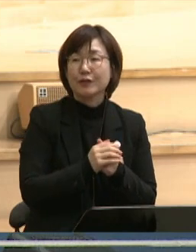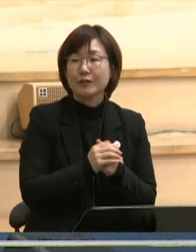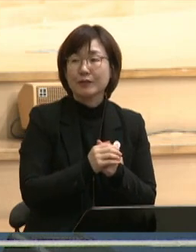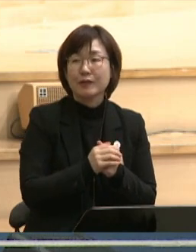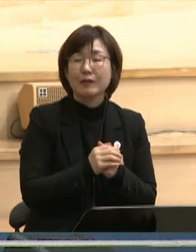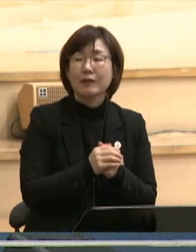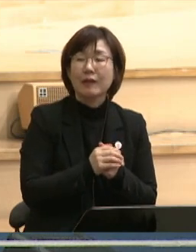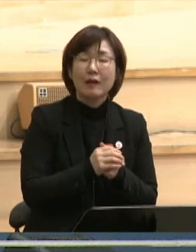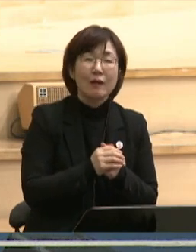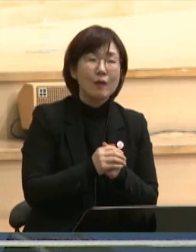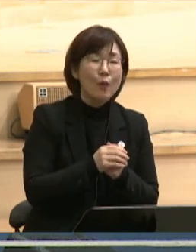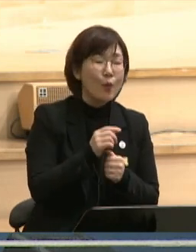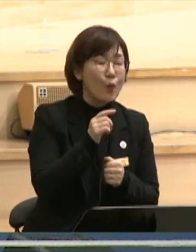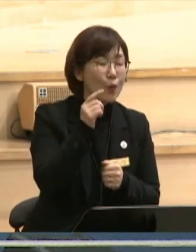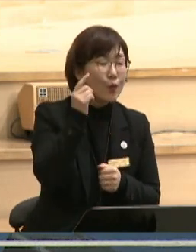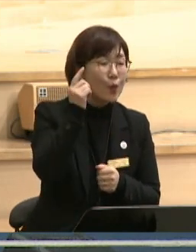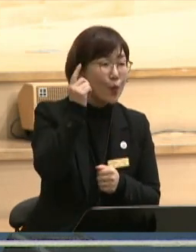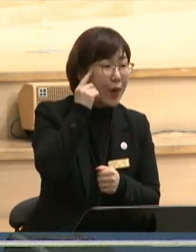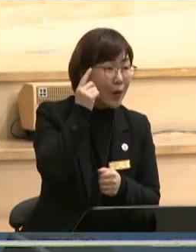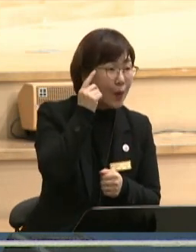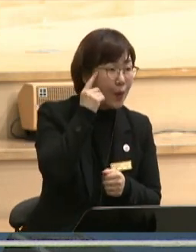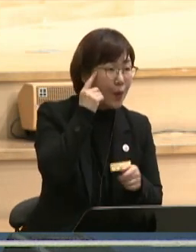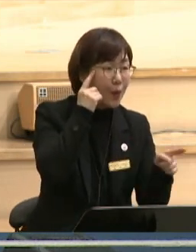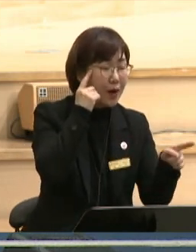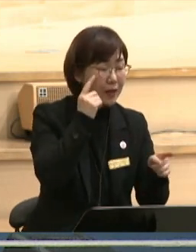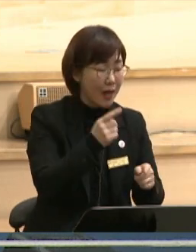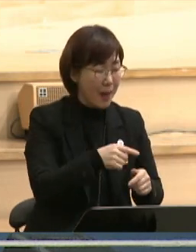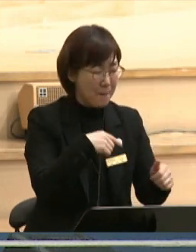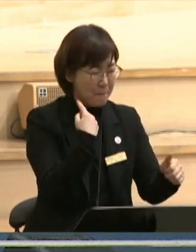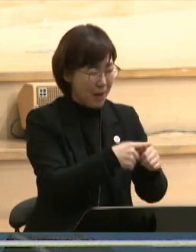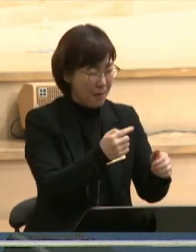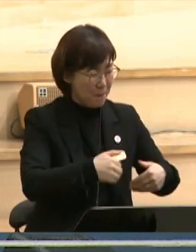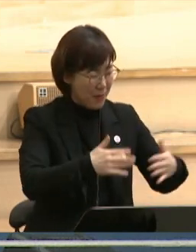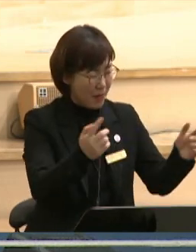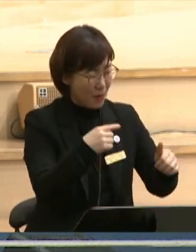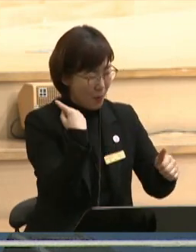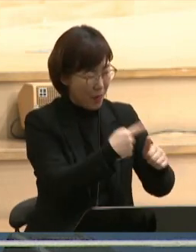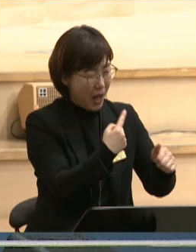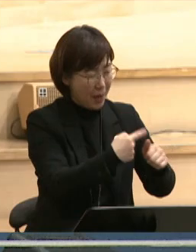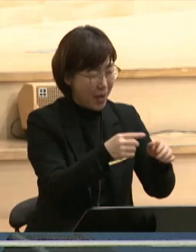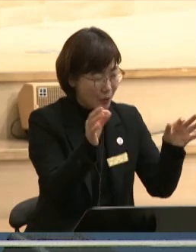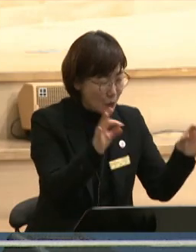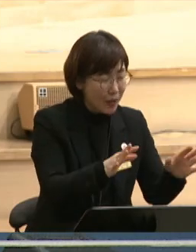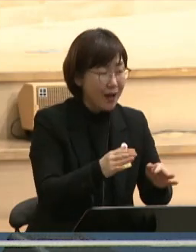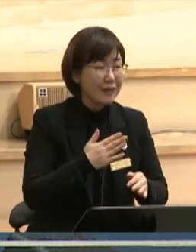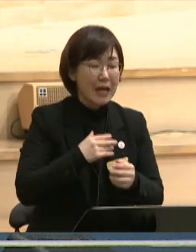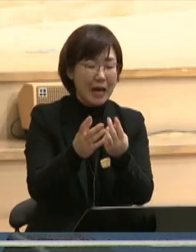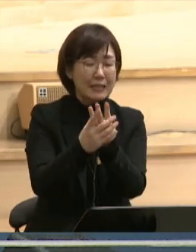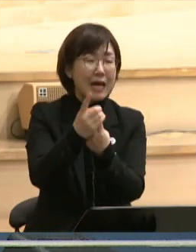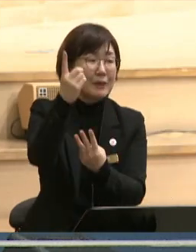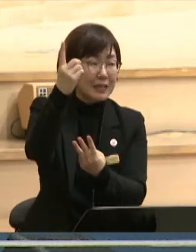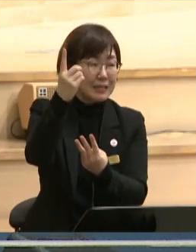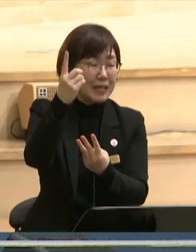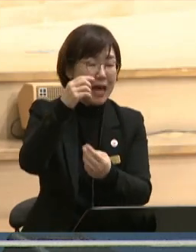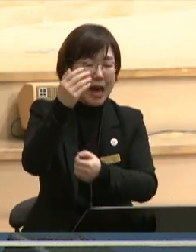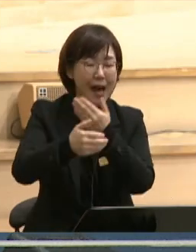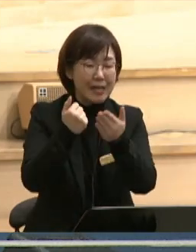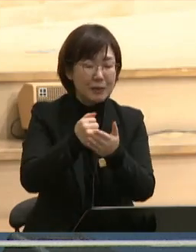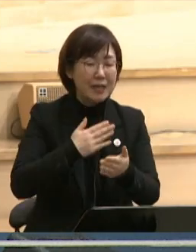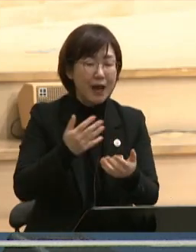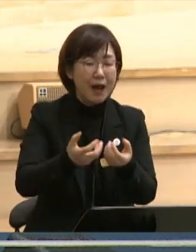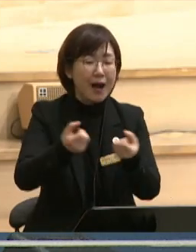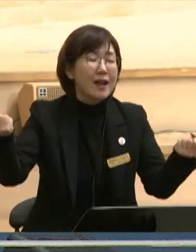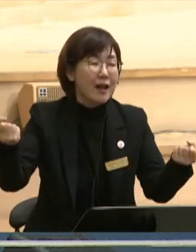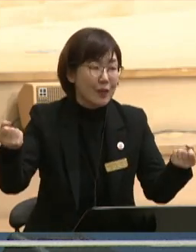왜 할 수 없습니까 그렇게 하는 순간 내가 삼위일체 하나님을 갈라놓는 것이기